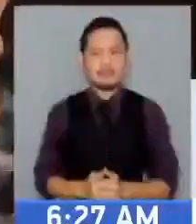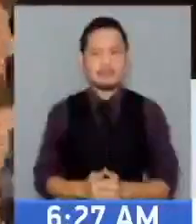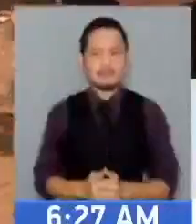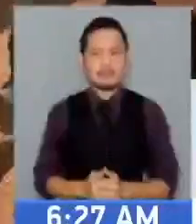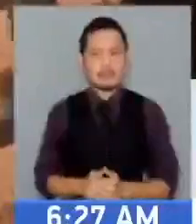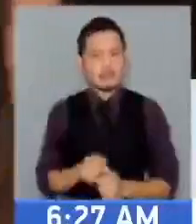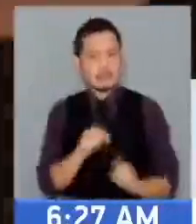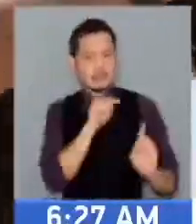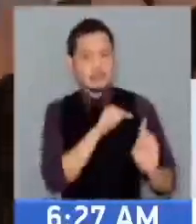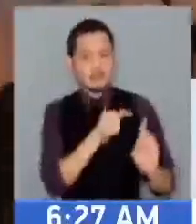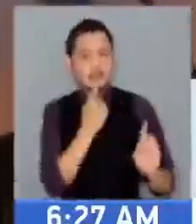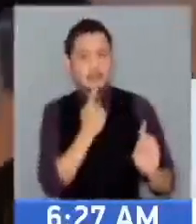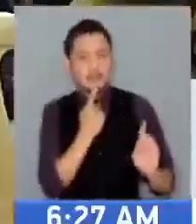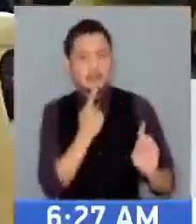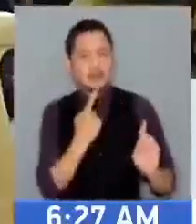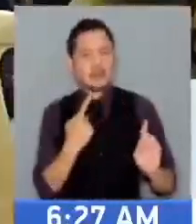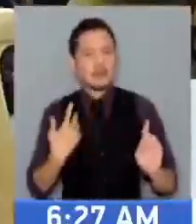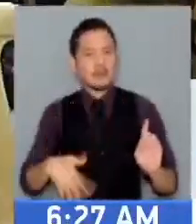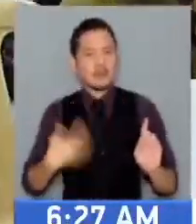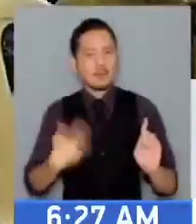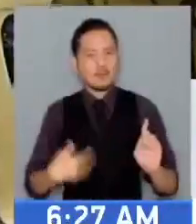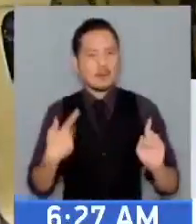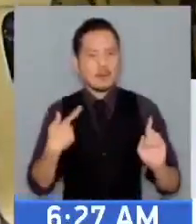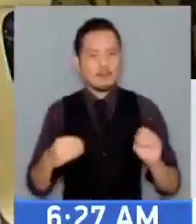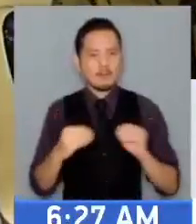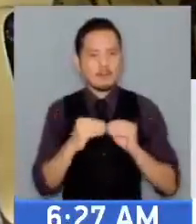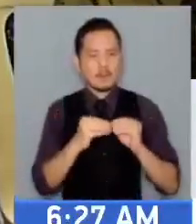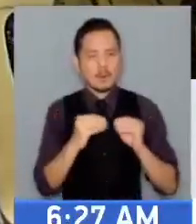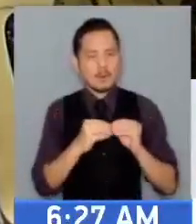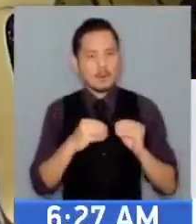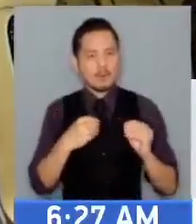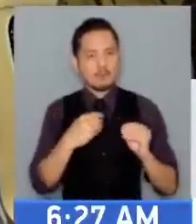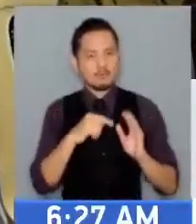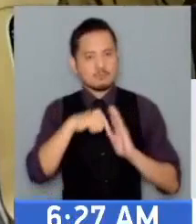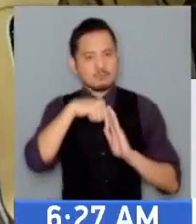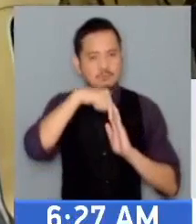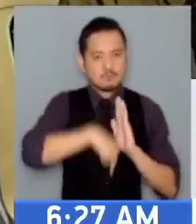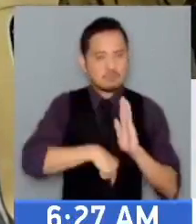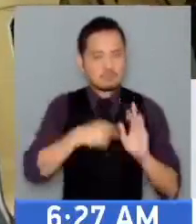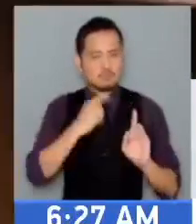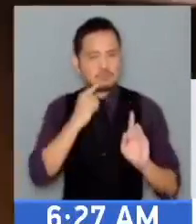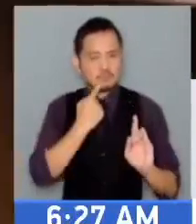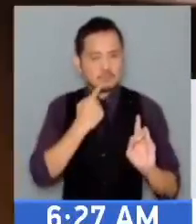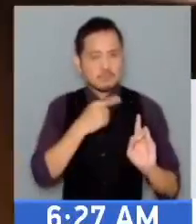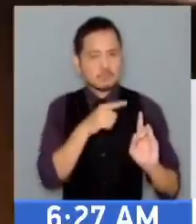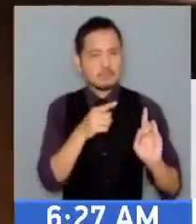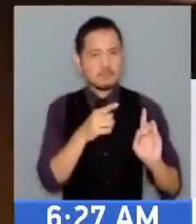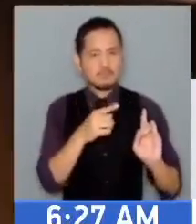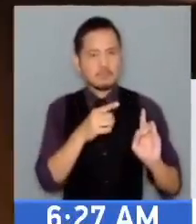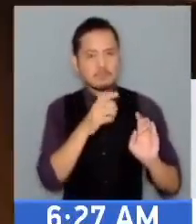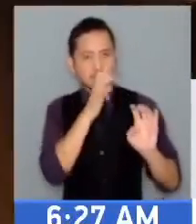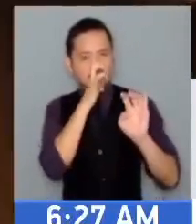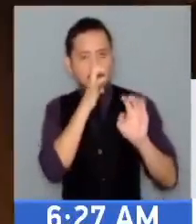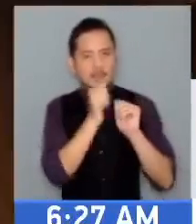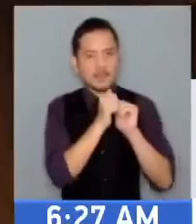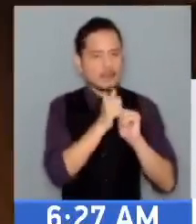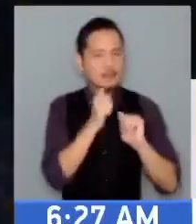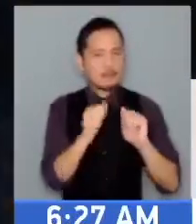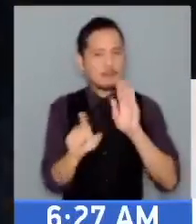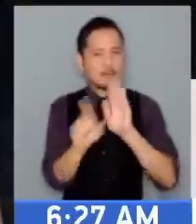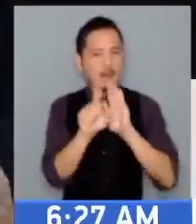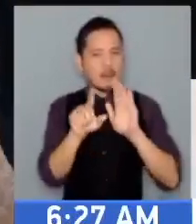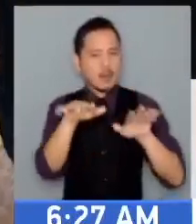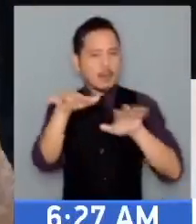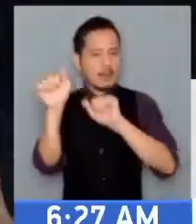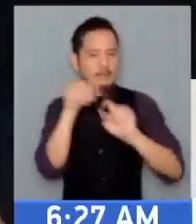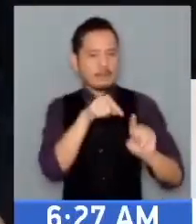nasabing grupo. Hindi rin daw pwede pumasok doon ang mga tagalabas. Tatapusin daw muna nilang imbisigahan ng SBSI bago tignan ang